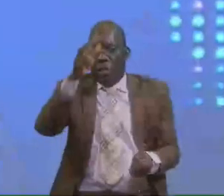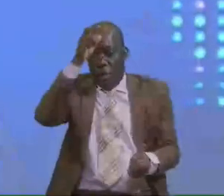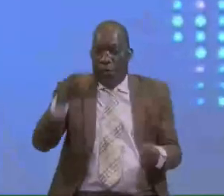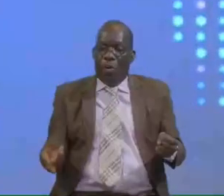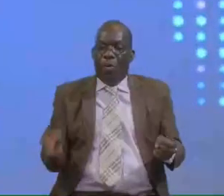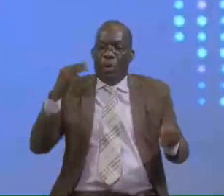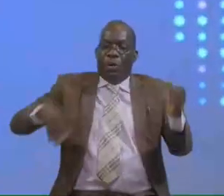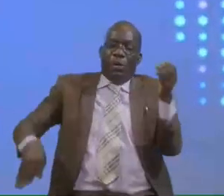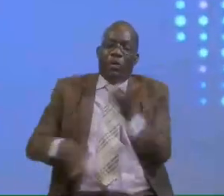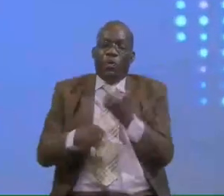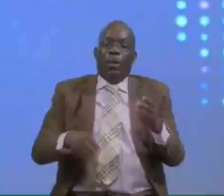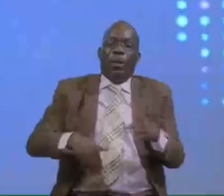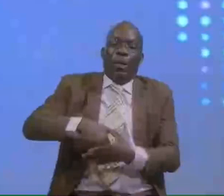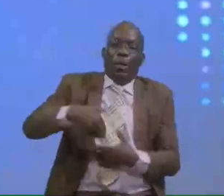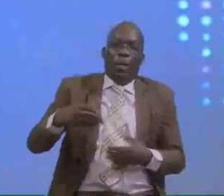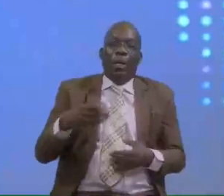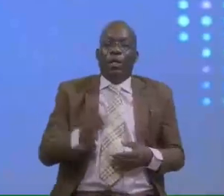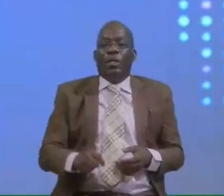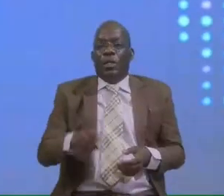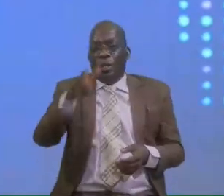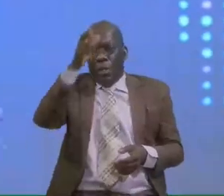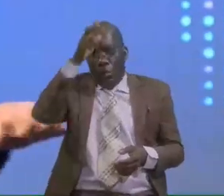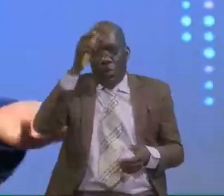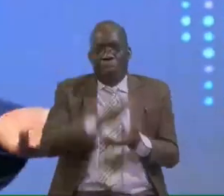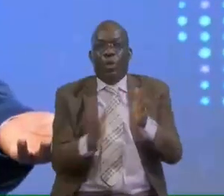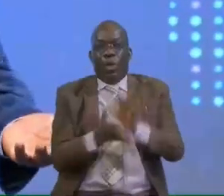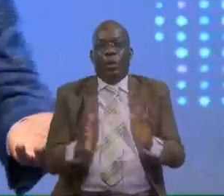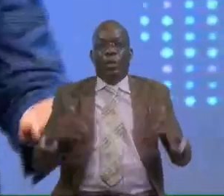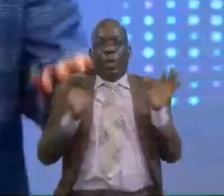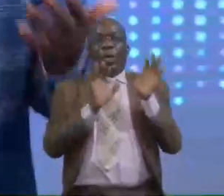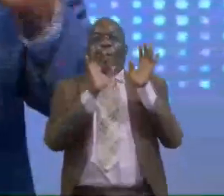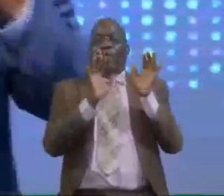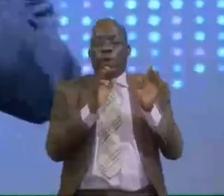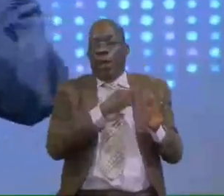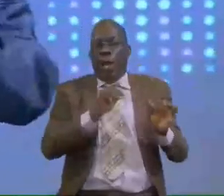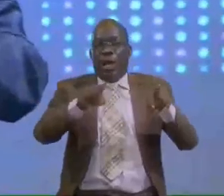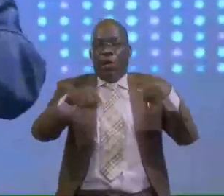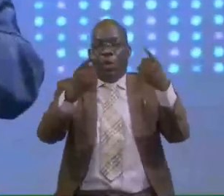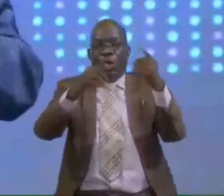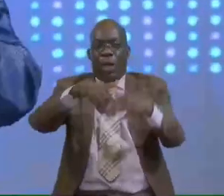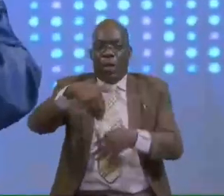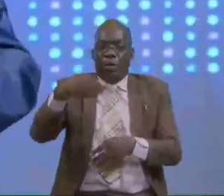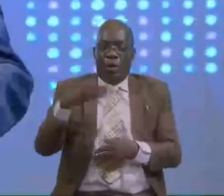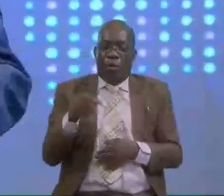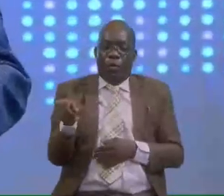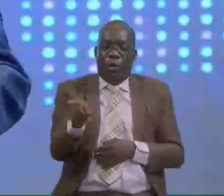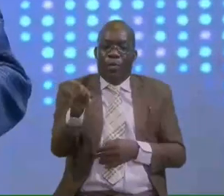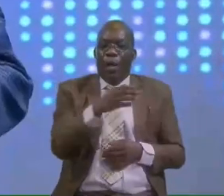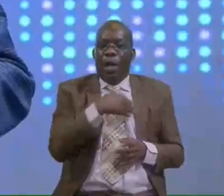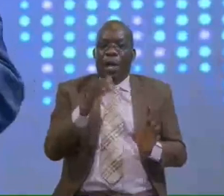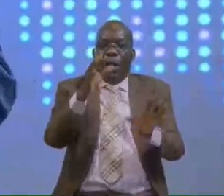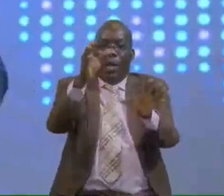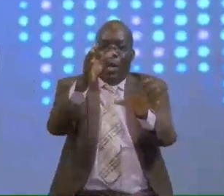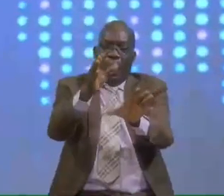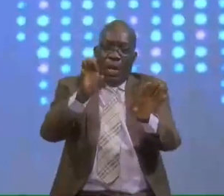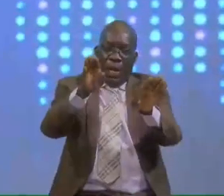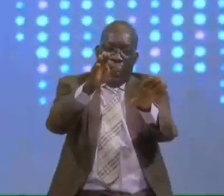légion a été si terrifiée qu'elle est sortie de sa vie et il a reçu